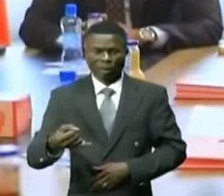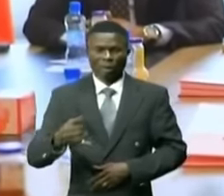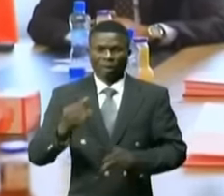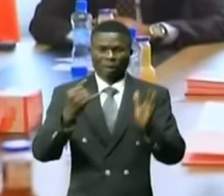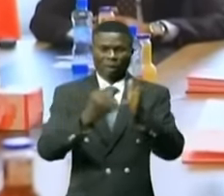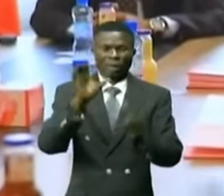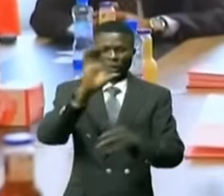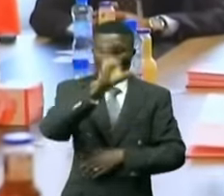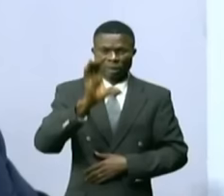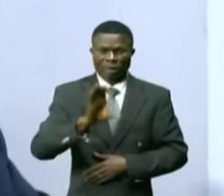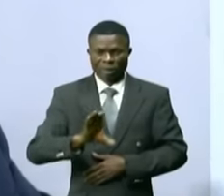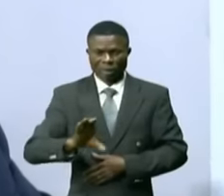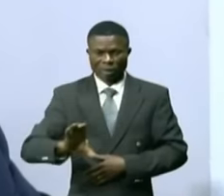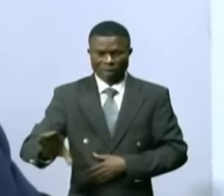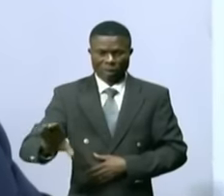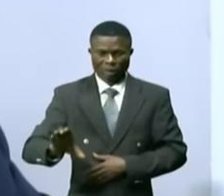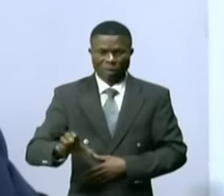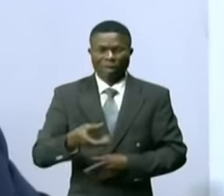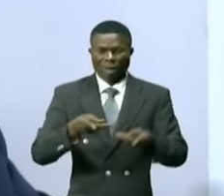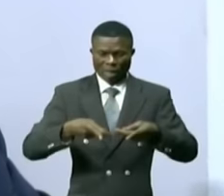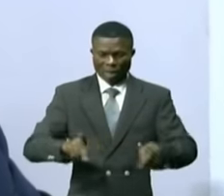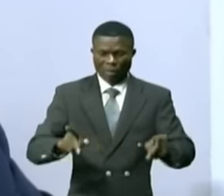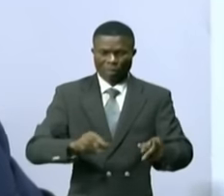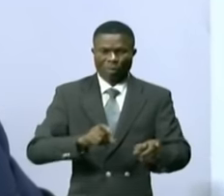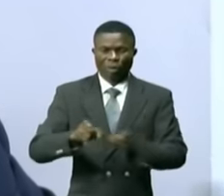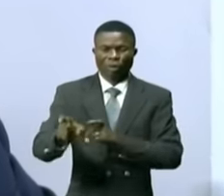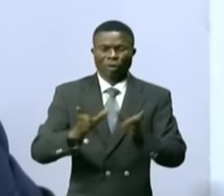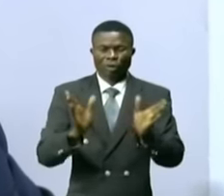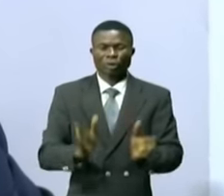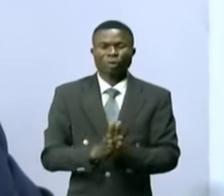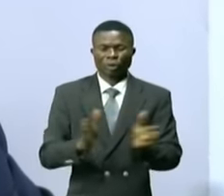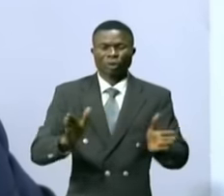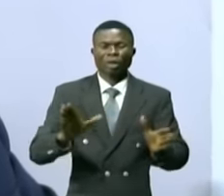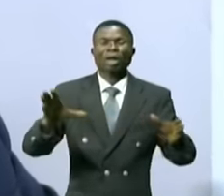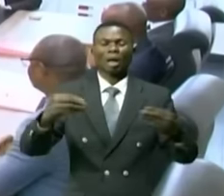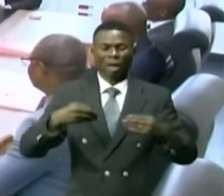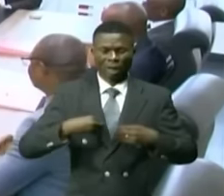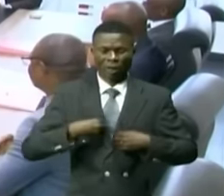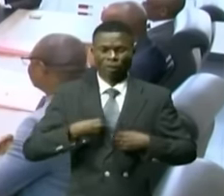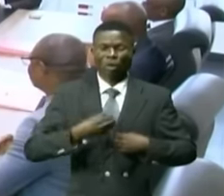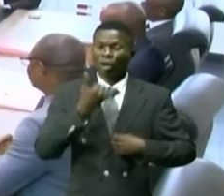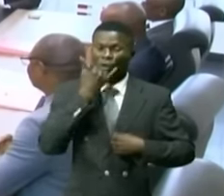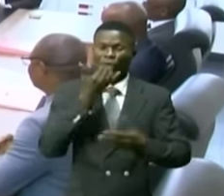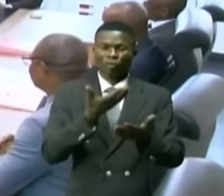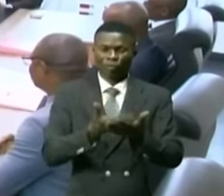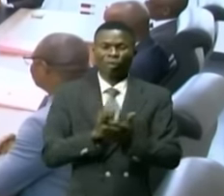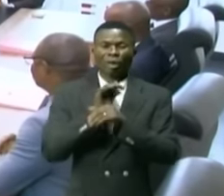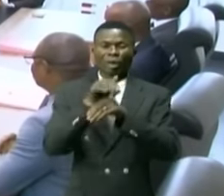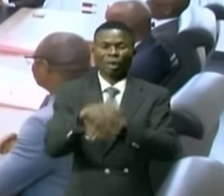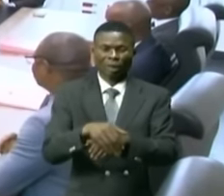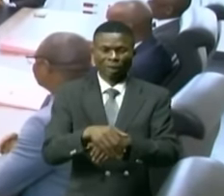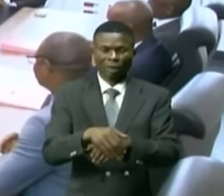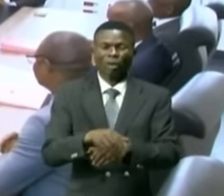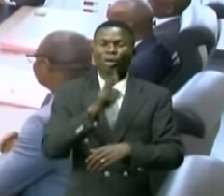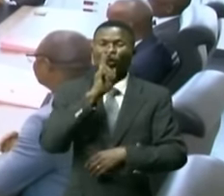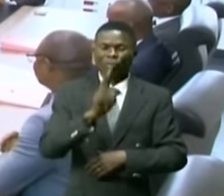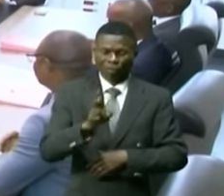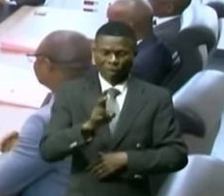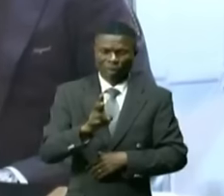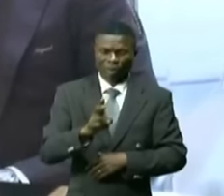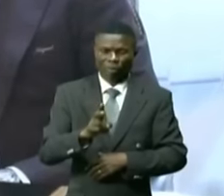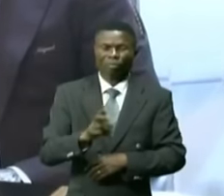le biais de son directeur général, M. Lee, a tout d'abord reconnu cette déviation et s'engage solennellement dorénavant